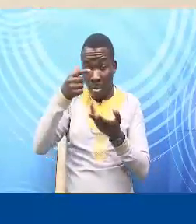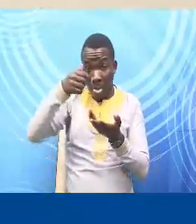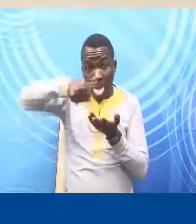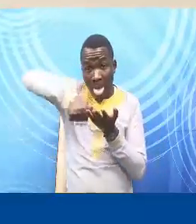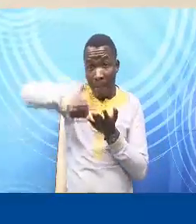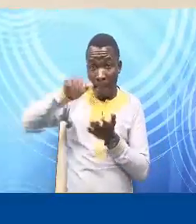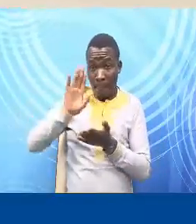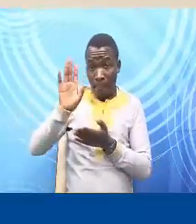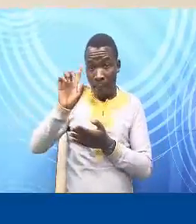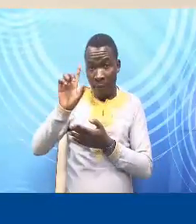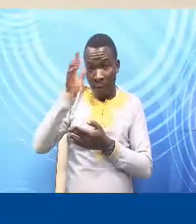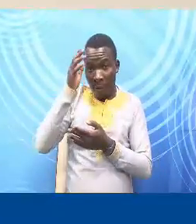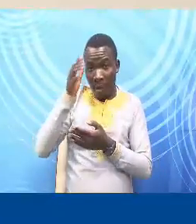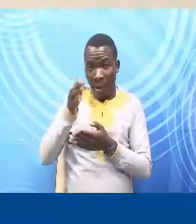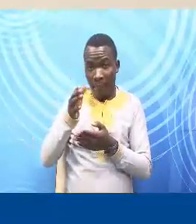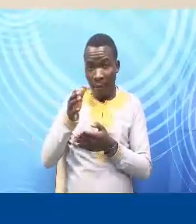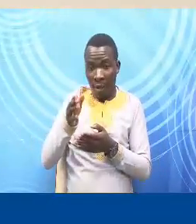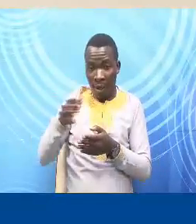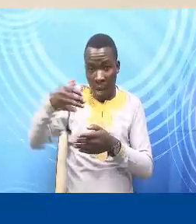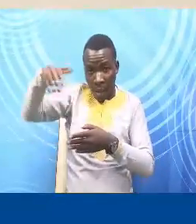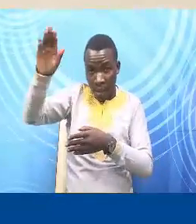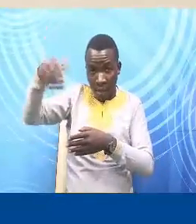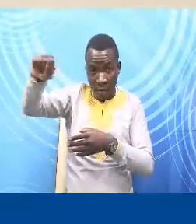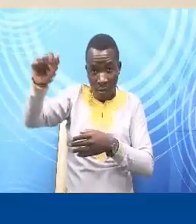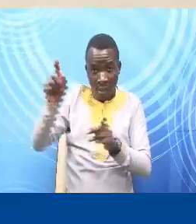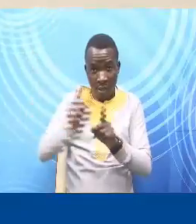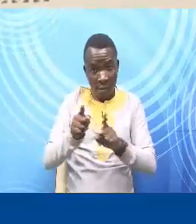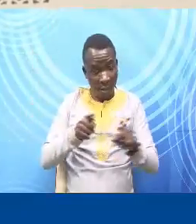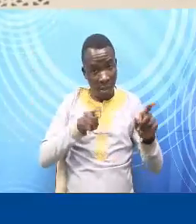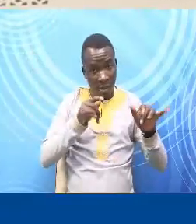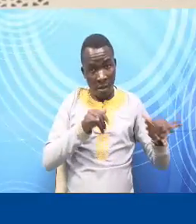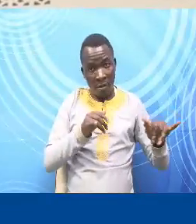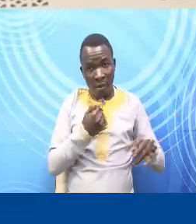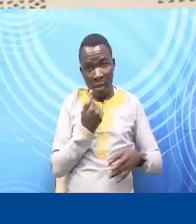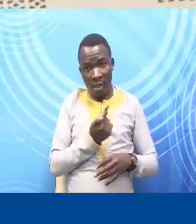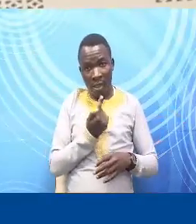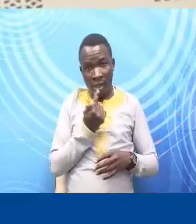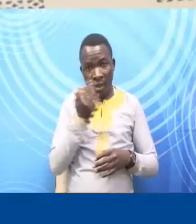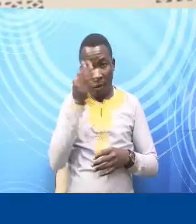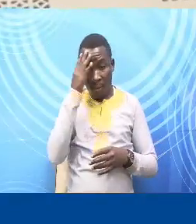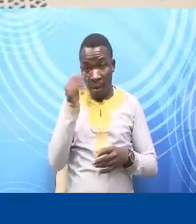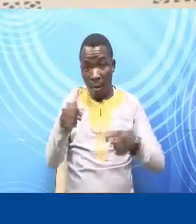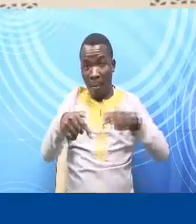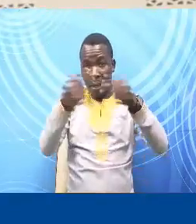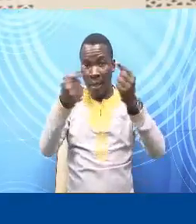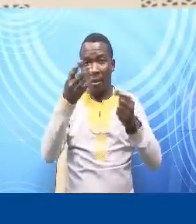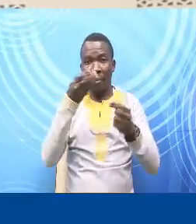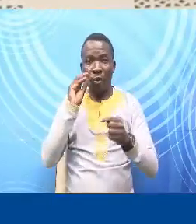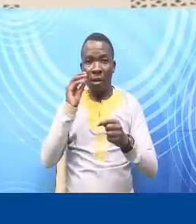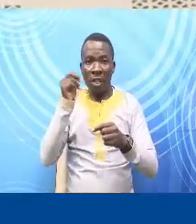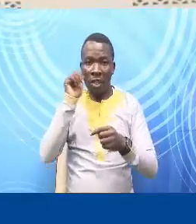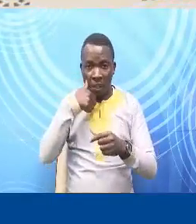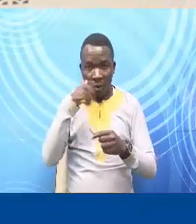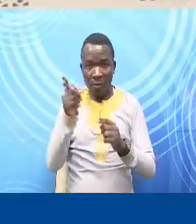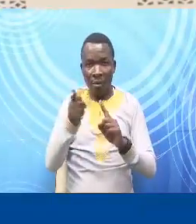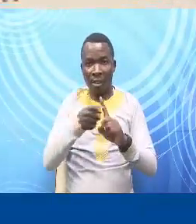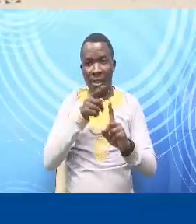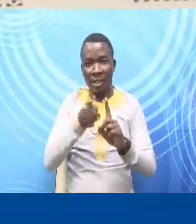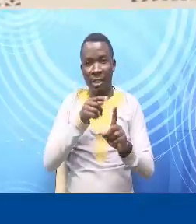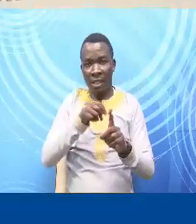banjye, mubona ko hari amakimbirane yo kwicana hato na hato mu ngo. Ejo tutazicanira mu nzu yanze